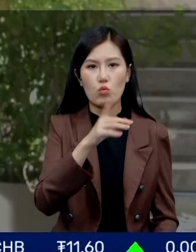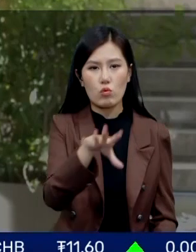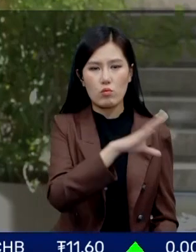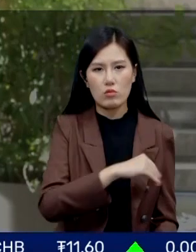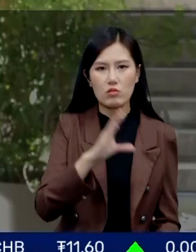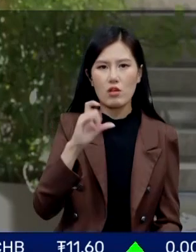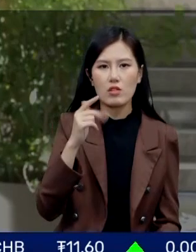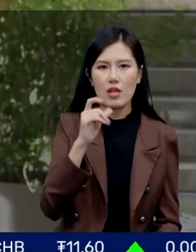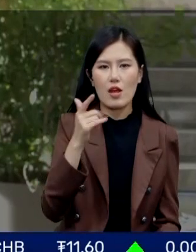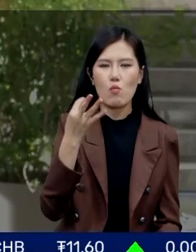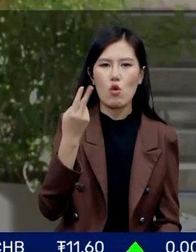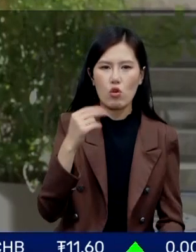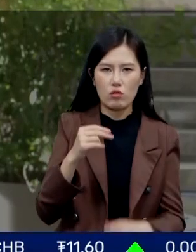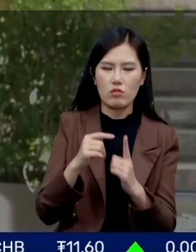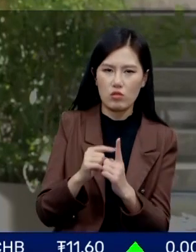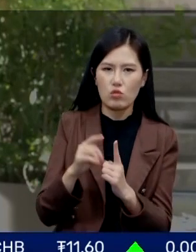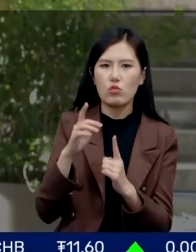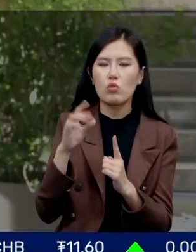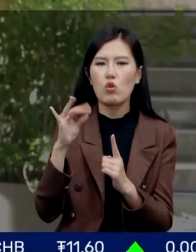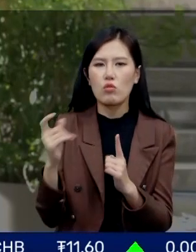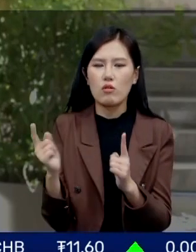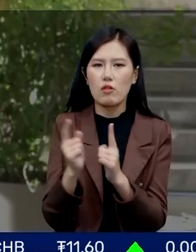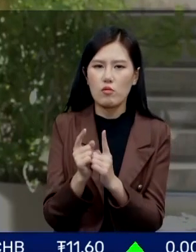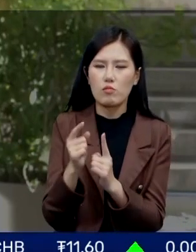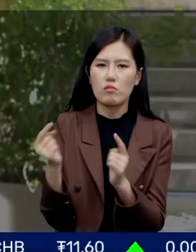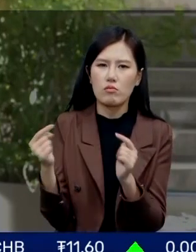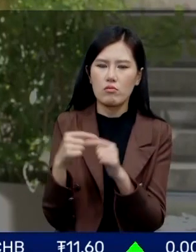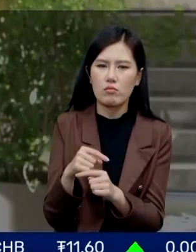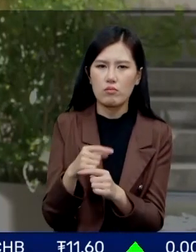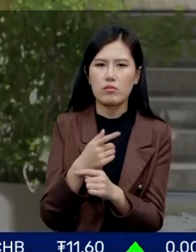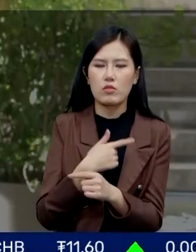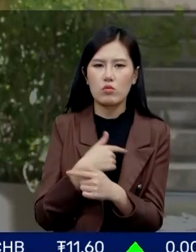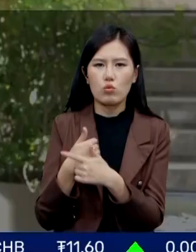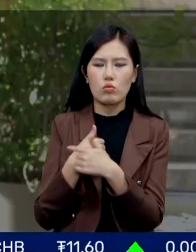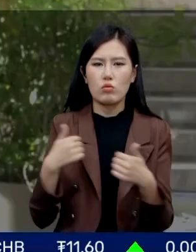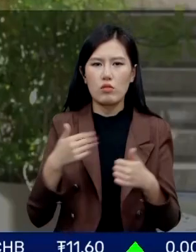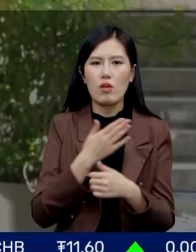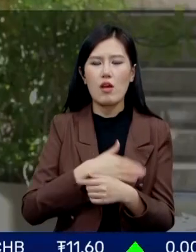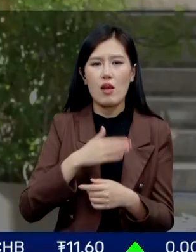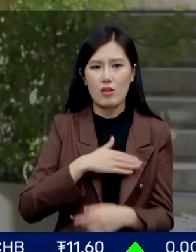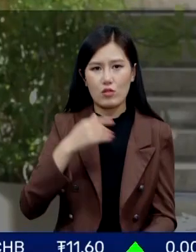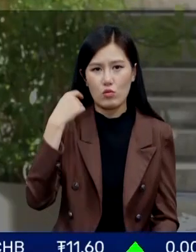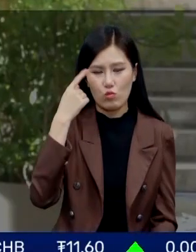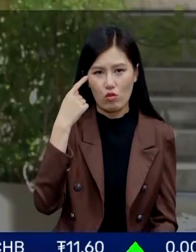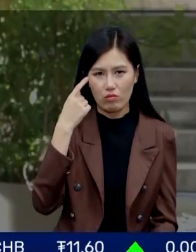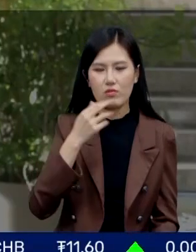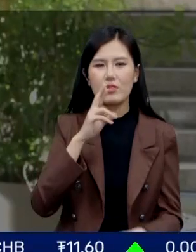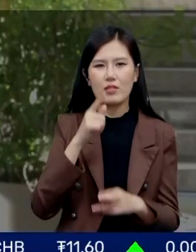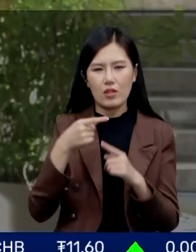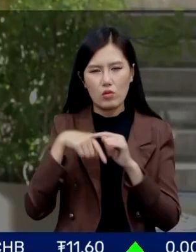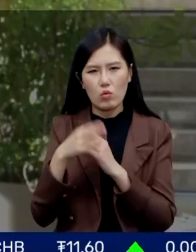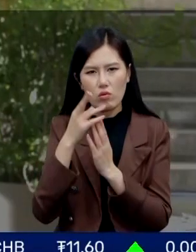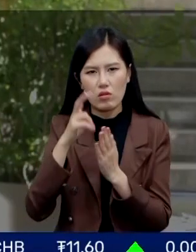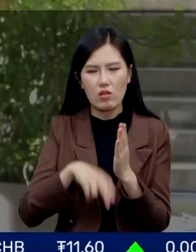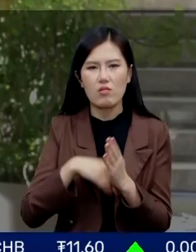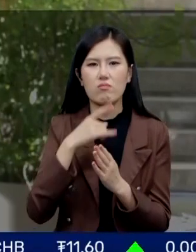хоёр хүний хайр сэтгэлийн талаар ойлгодог. Яг уран дүрслэлт нь судлаад ингэж үтгэхэр тэр